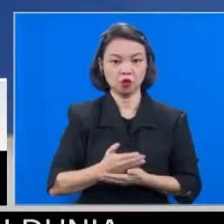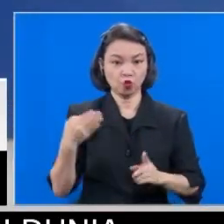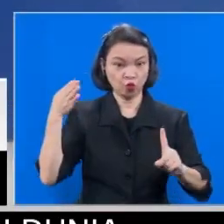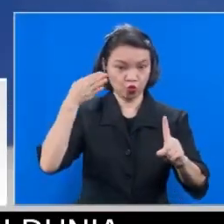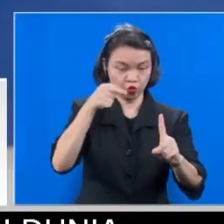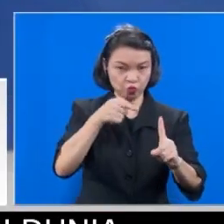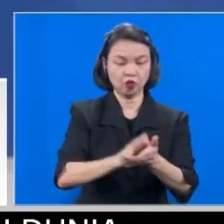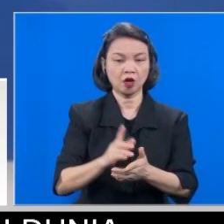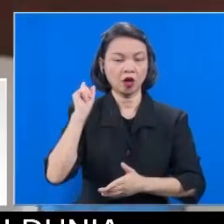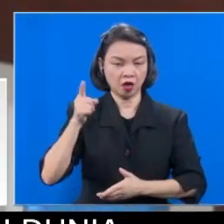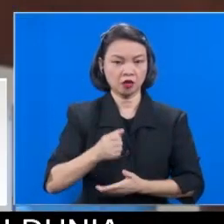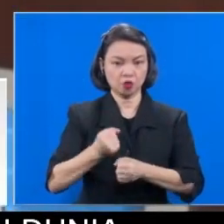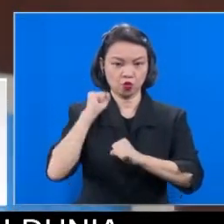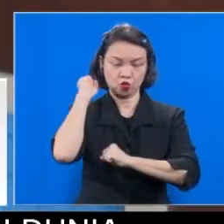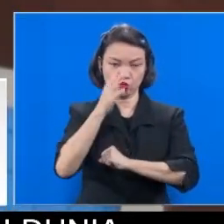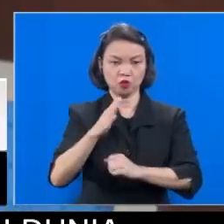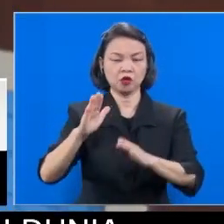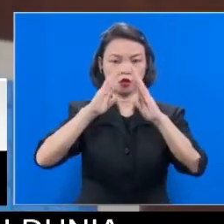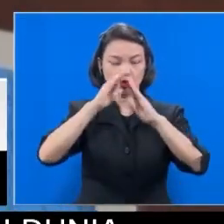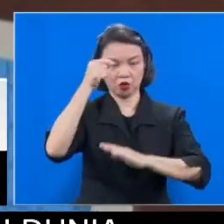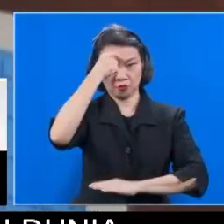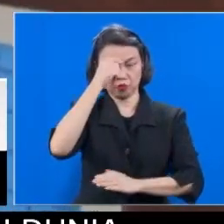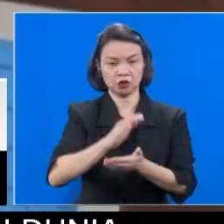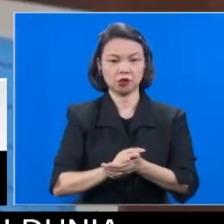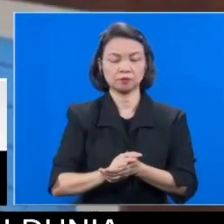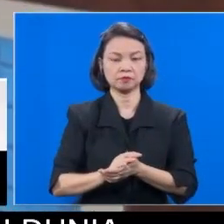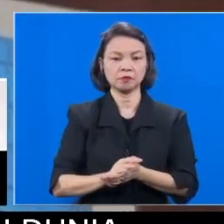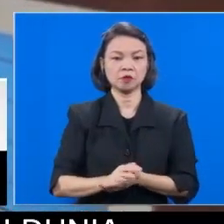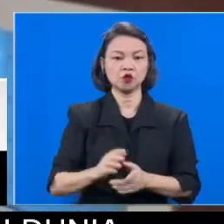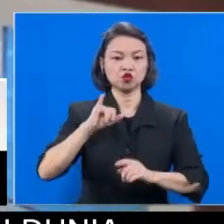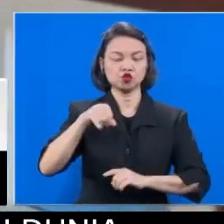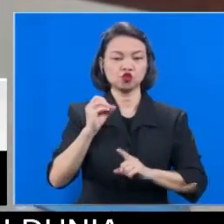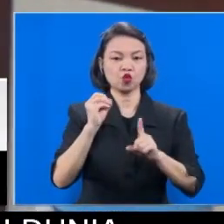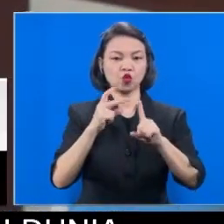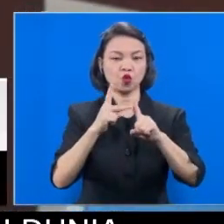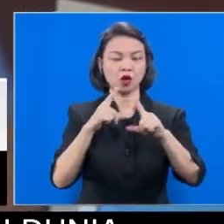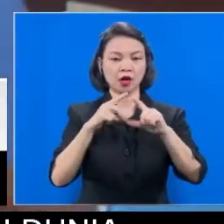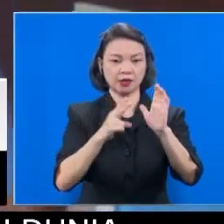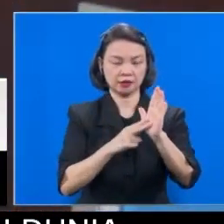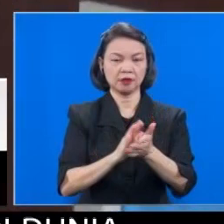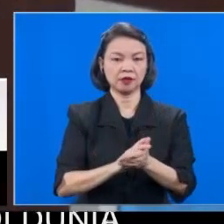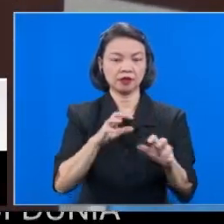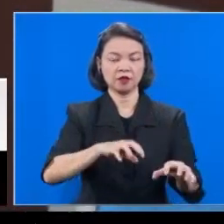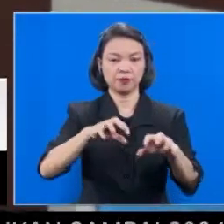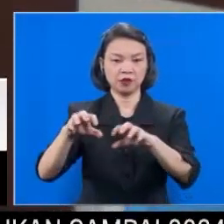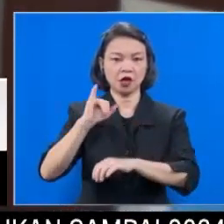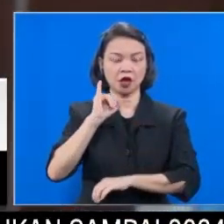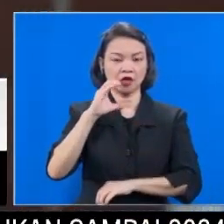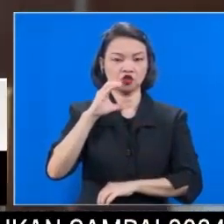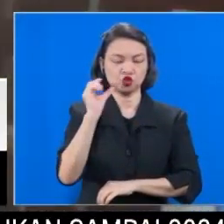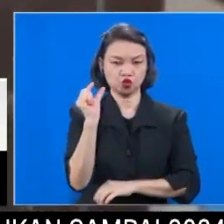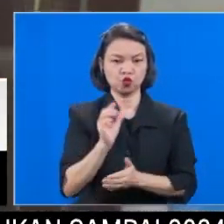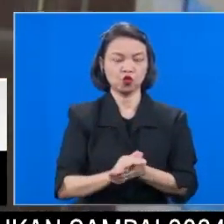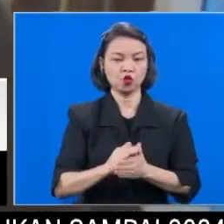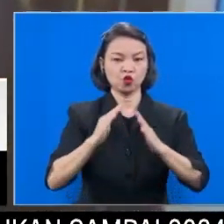usai menjalani operasi di RSUD Raden mattaher pada Rabu Pagi akatih Johan lantas dipindahkan ke ruang intensive care unit Rumah Sakit